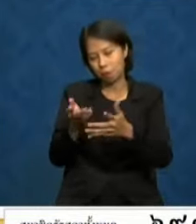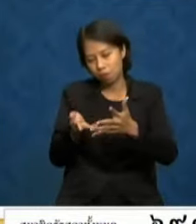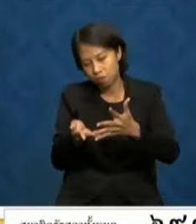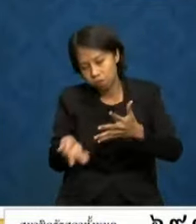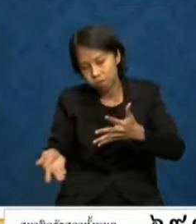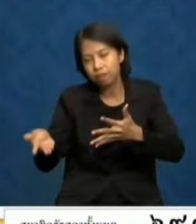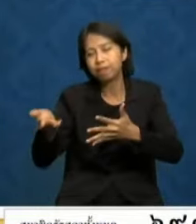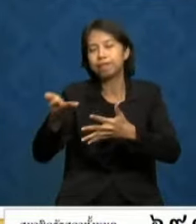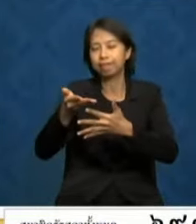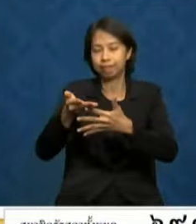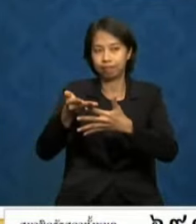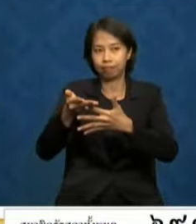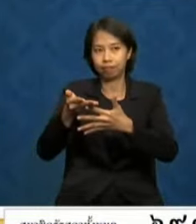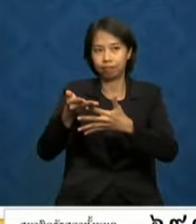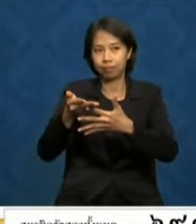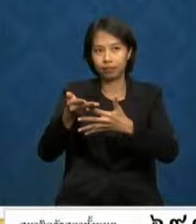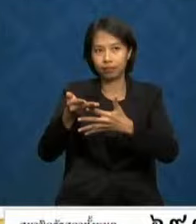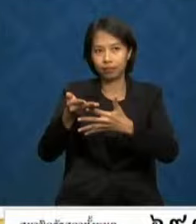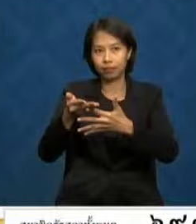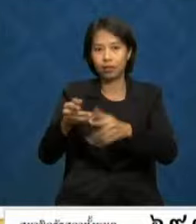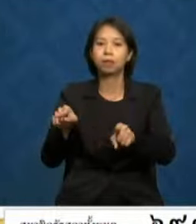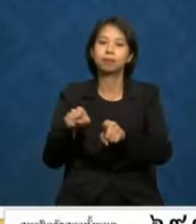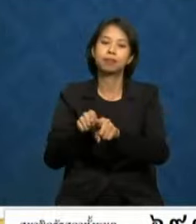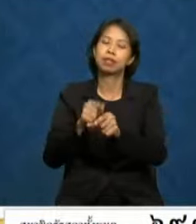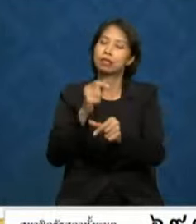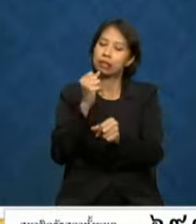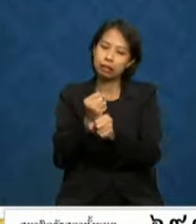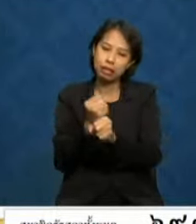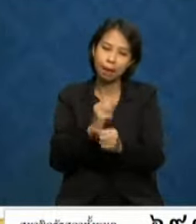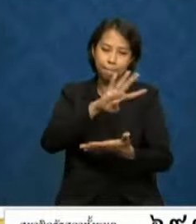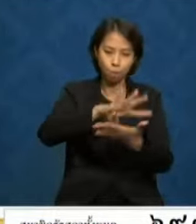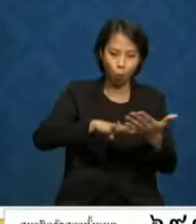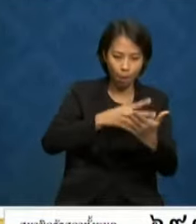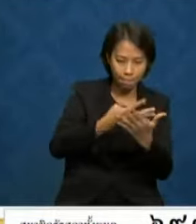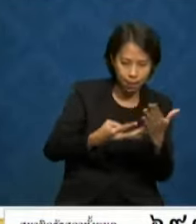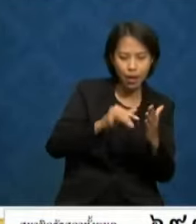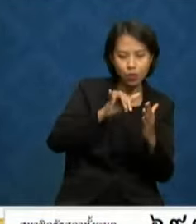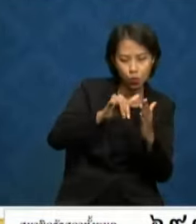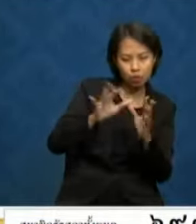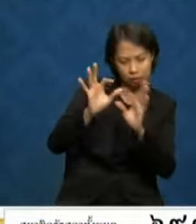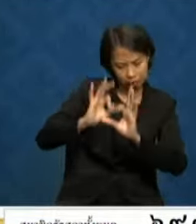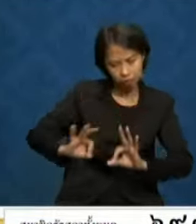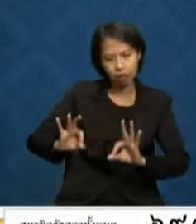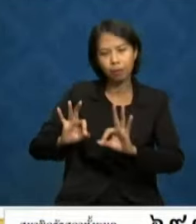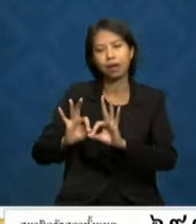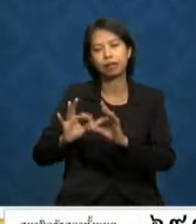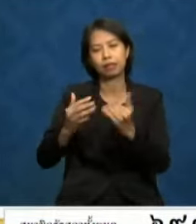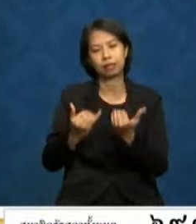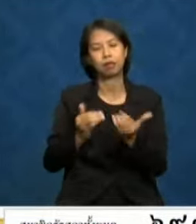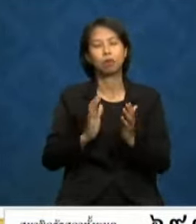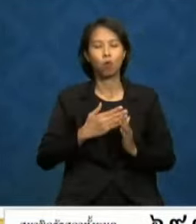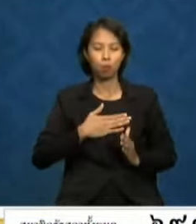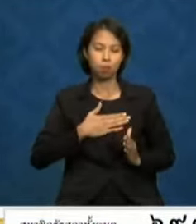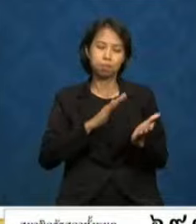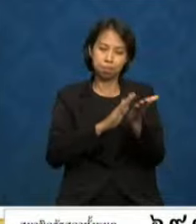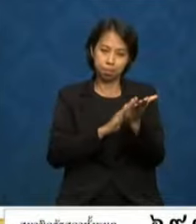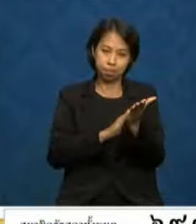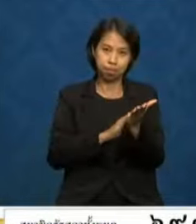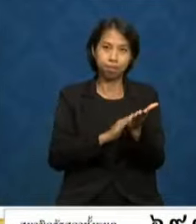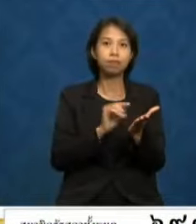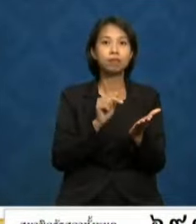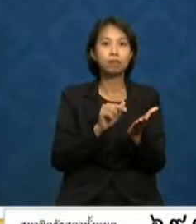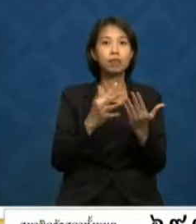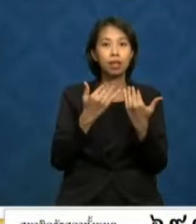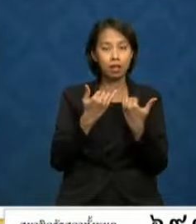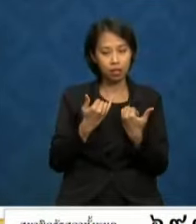partner เป็นหุ้นส่วนทางยุทธศาสตร์ที่สำคัญดังนั้นผมขอแสดงความยินดีและขอชื่นชม